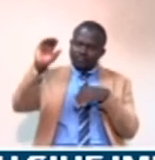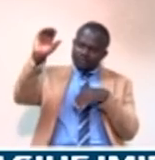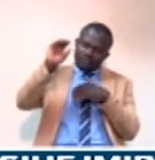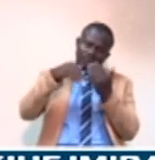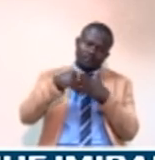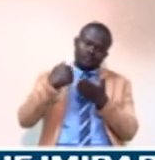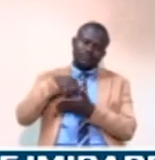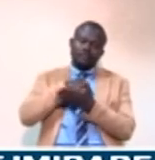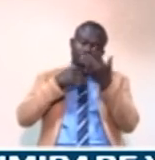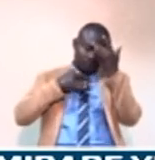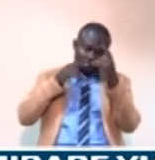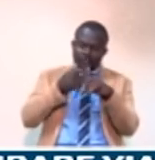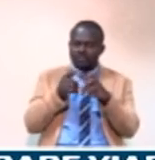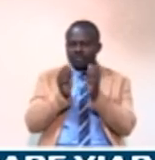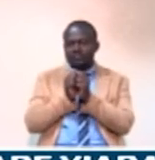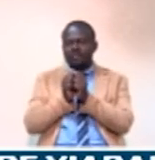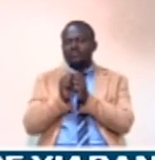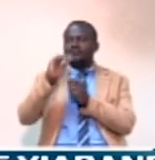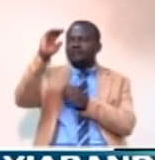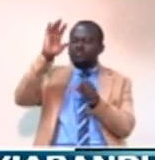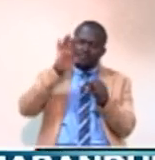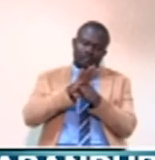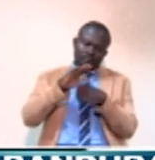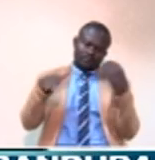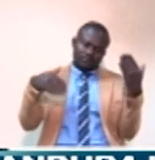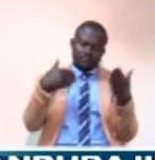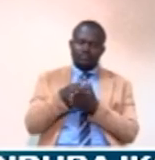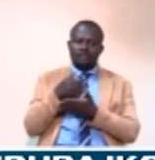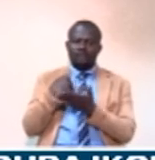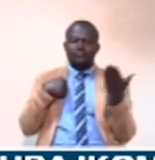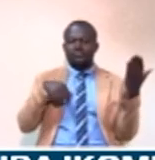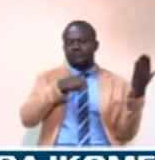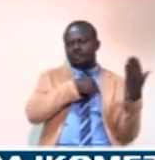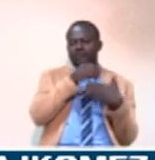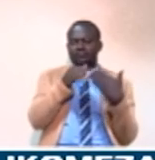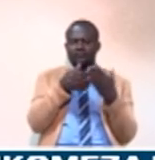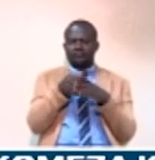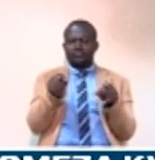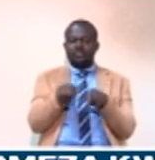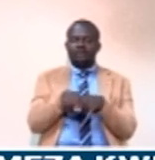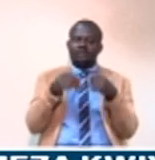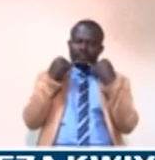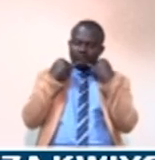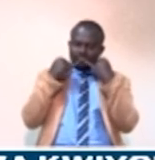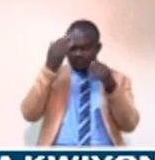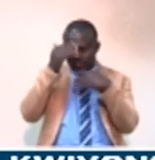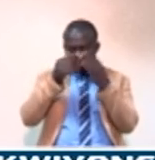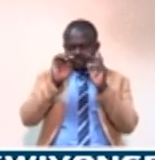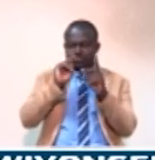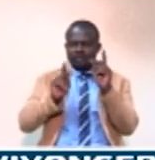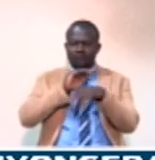ufite uburwayi bundi yaba umukuru cyane, bose tugomba kwirinda nk'uko tubibwirizwa, kuko buri wese ashobora